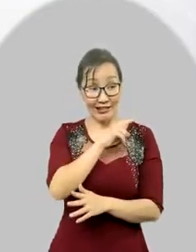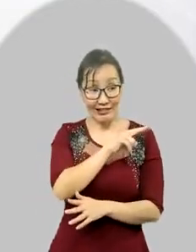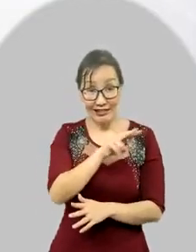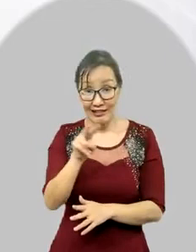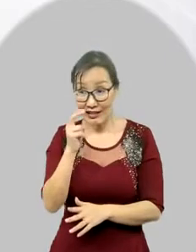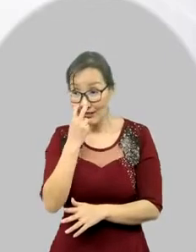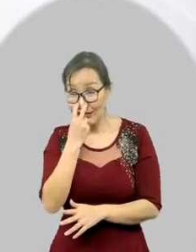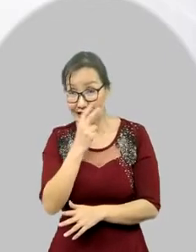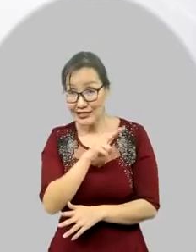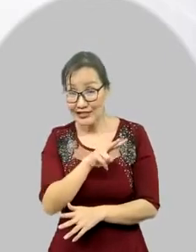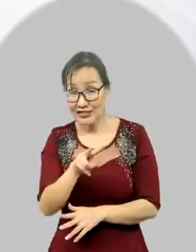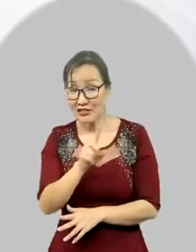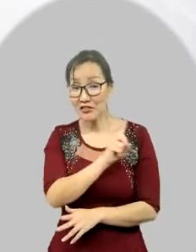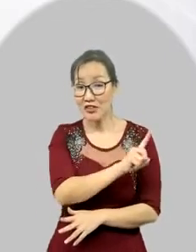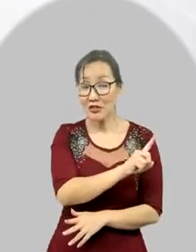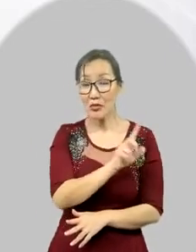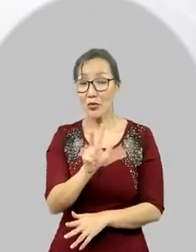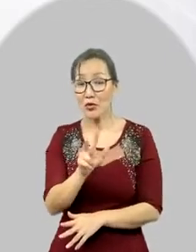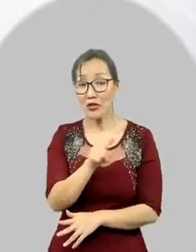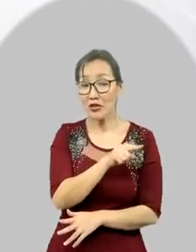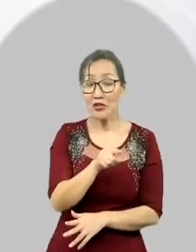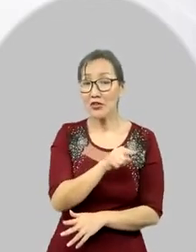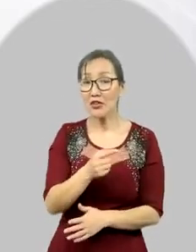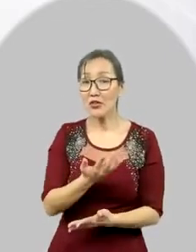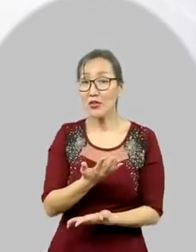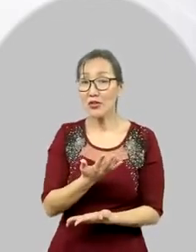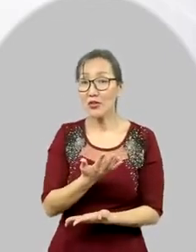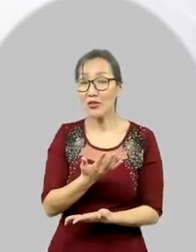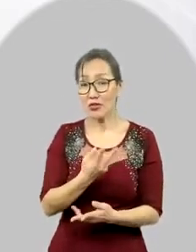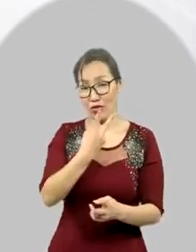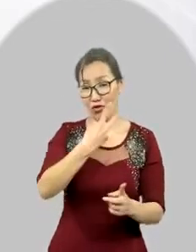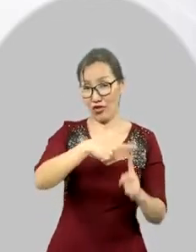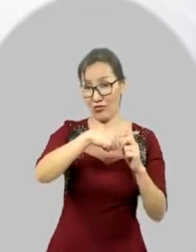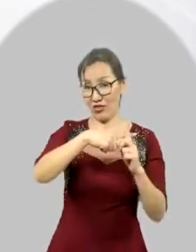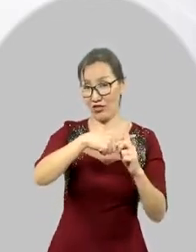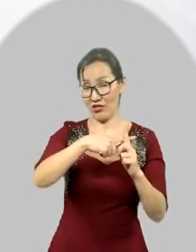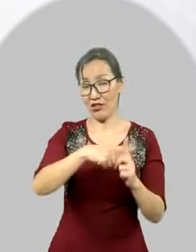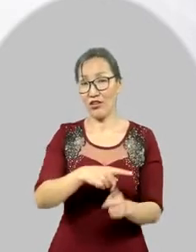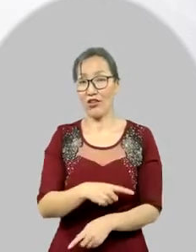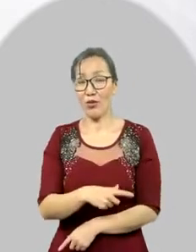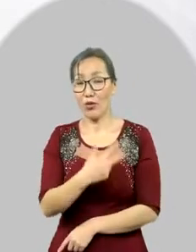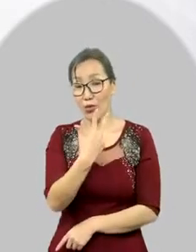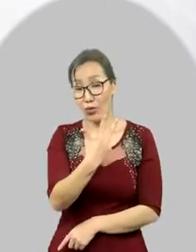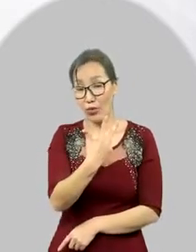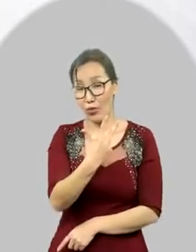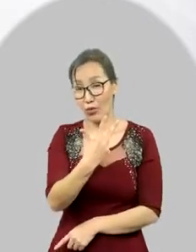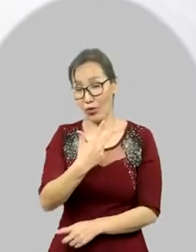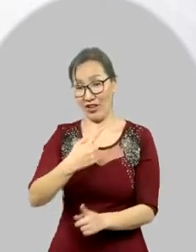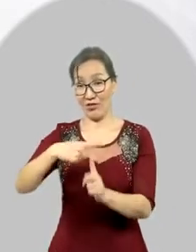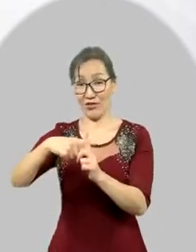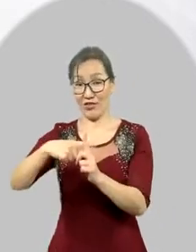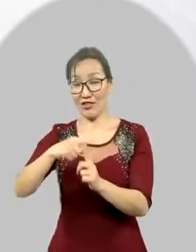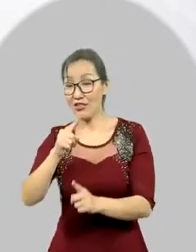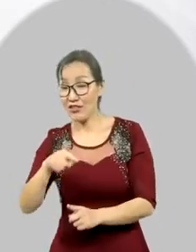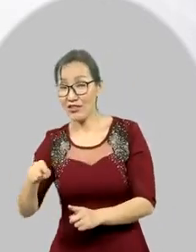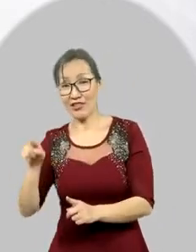ажиглая. 1, 3 гэсэн учраас 2-оор нэмэгдсэн байна. Дараагийнх нь 3-аар нэмэгдсэн